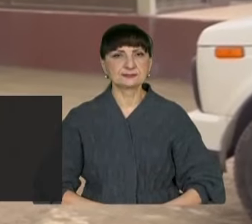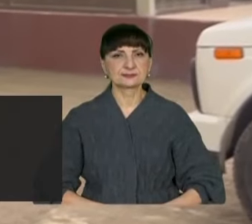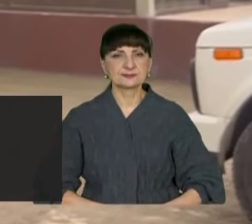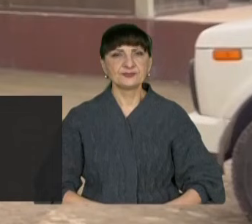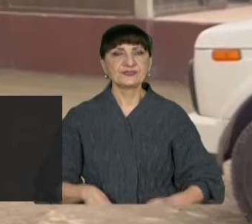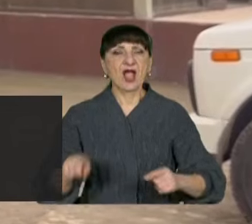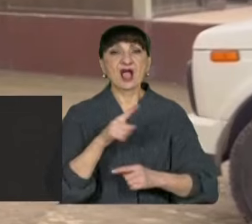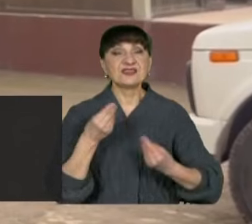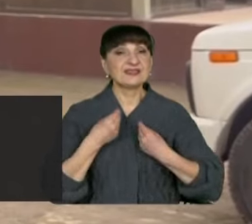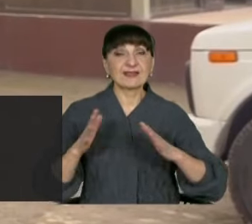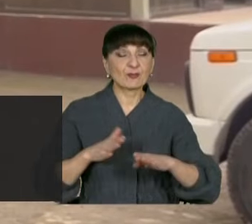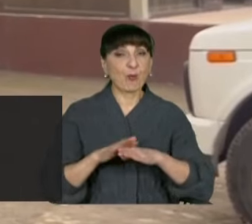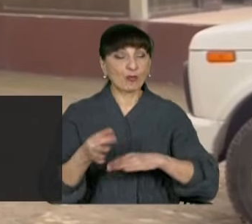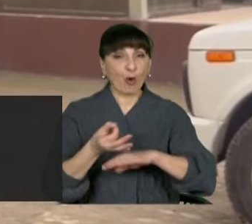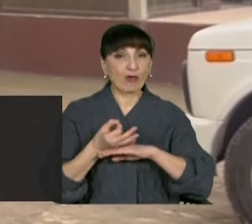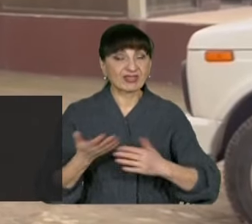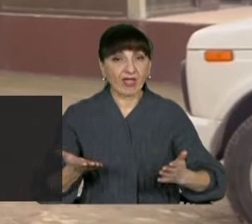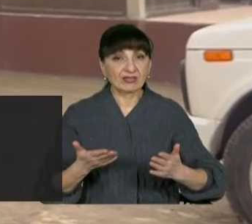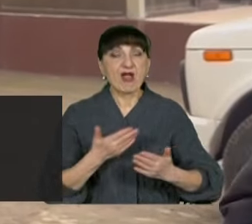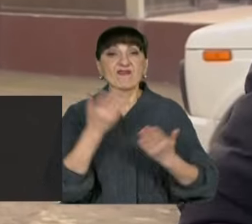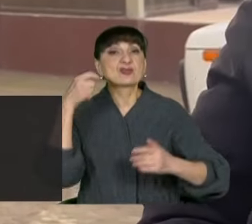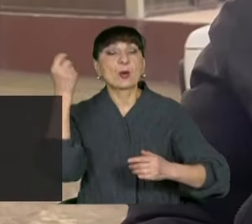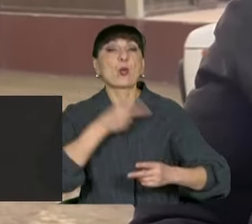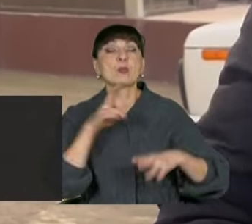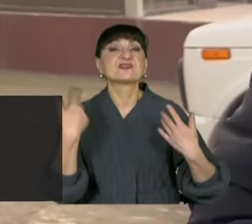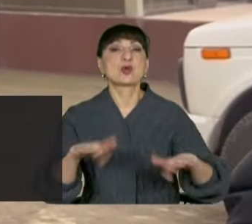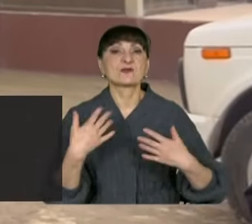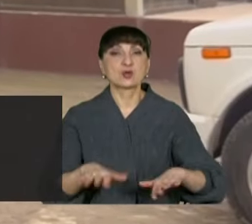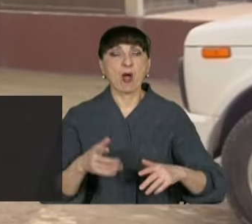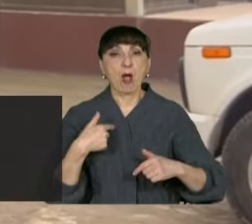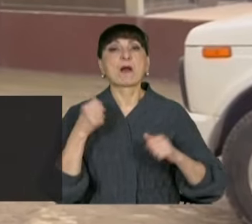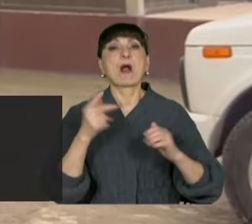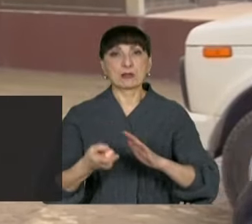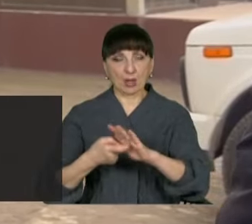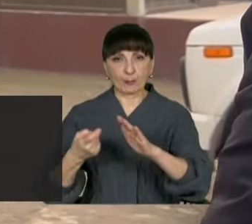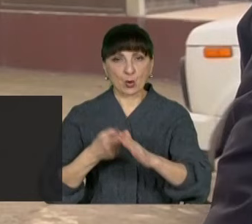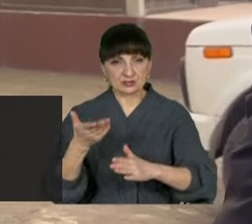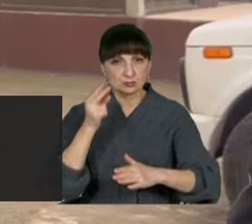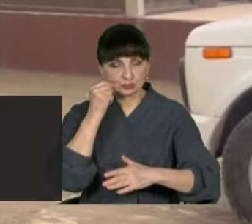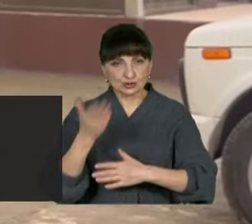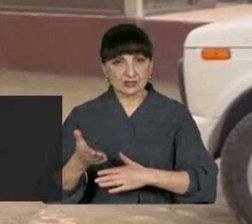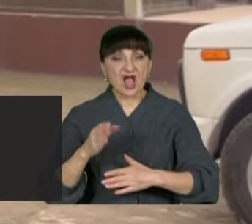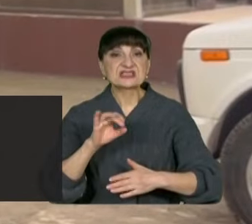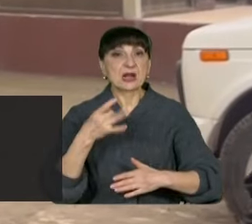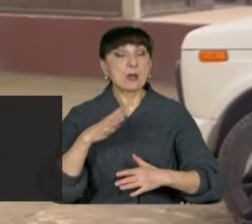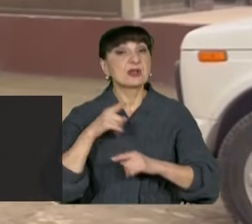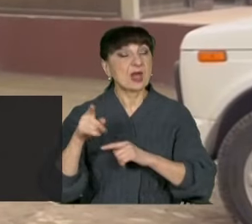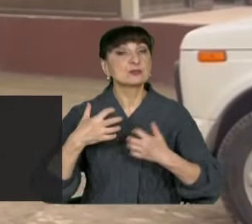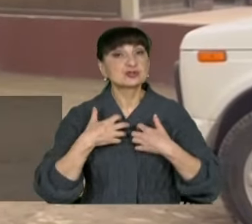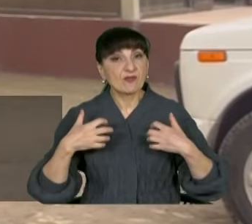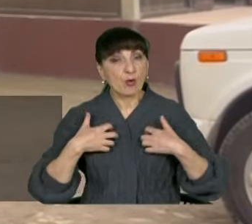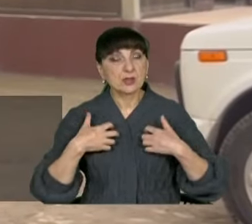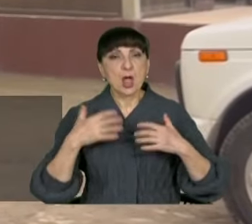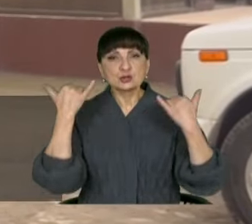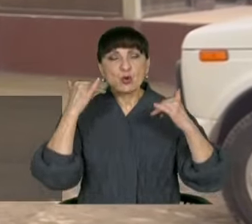Они не дают нам полного ответа. Ваш пастух умер. Говорят, как мы допросим умершего? Вообще в сарае были животные. Скот между